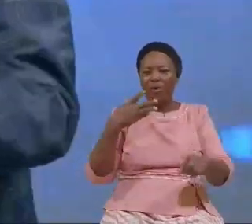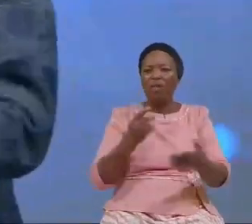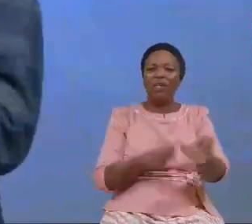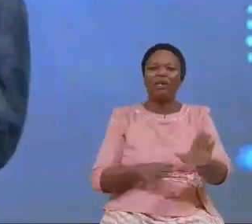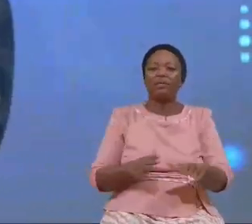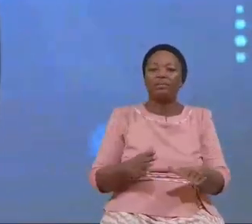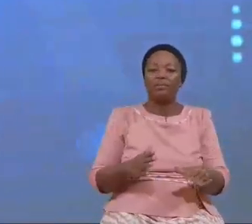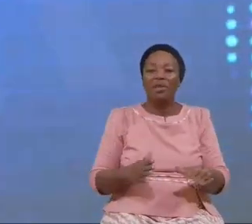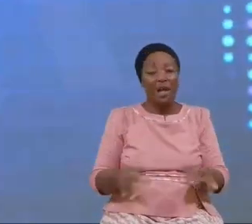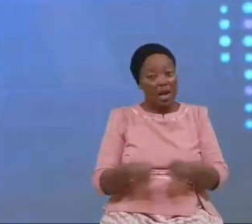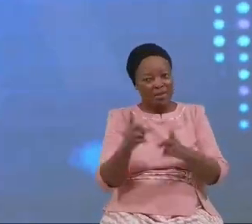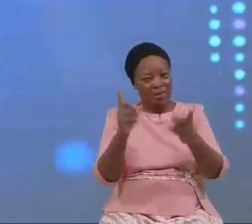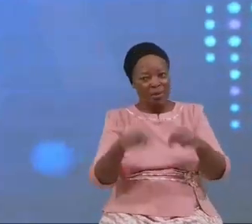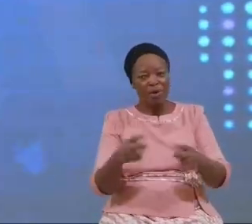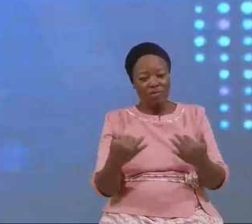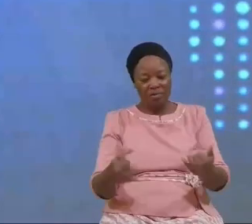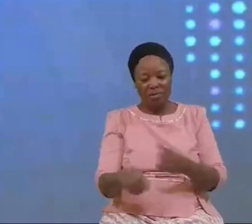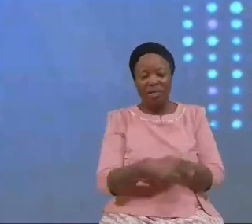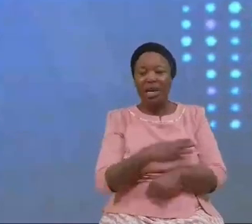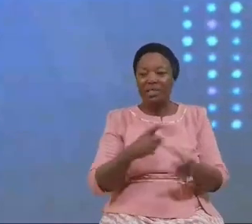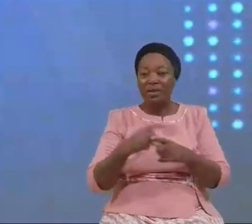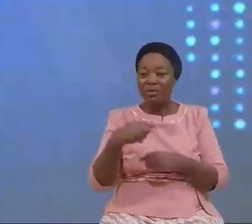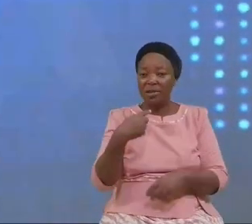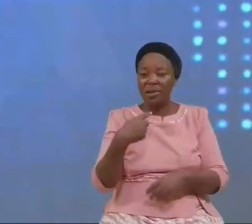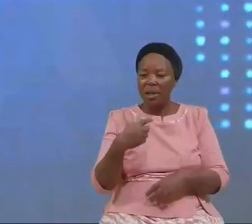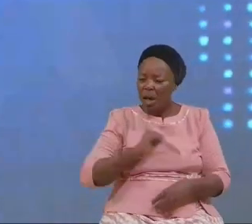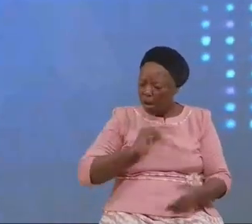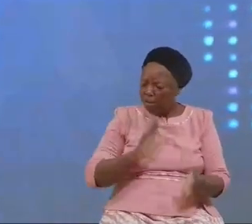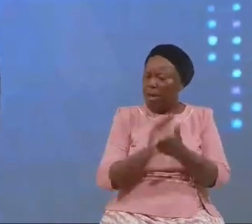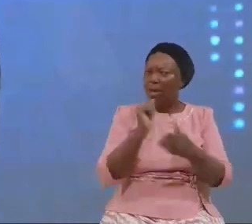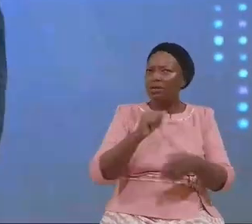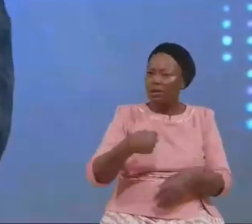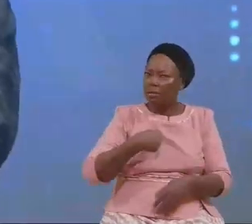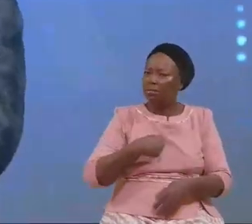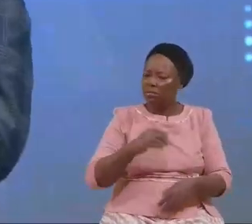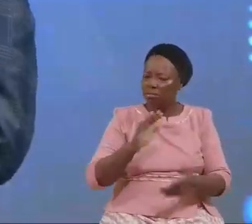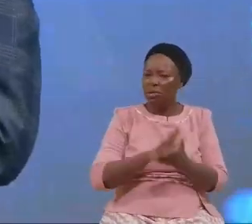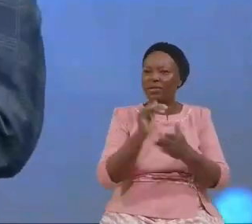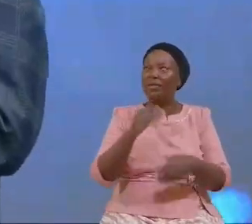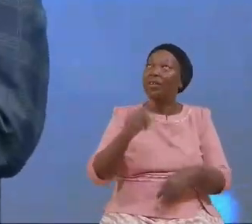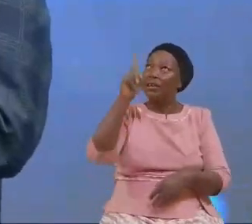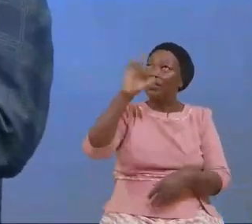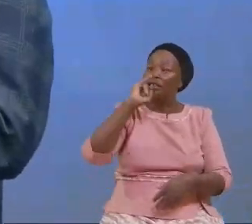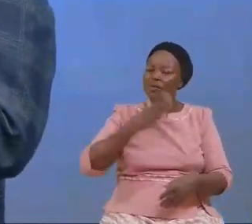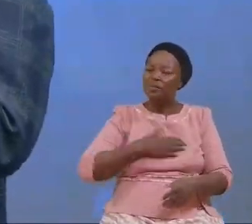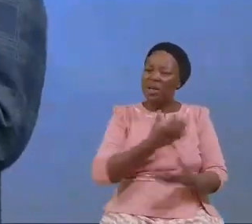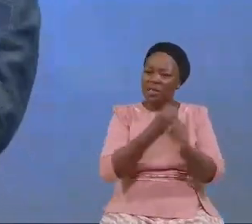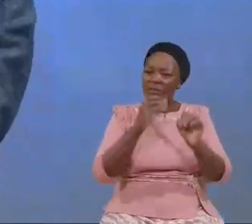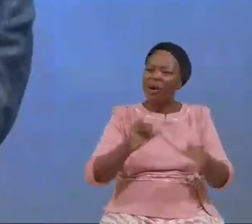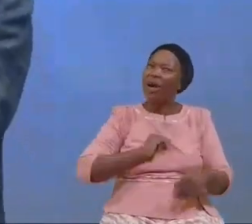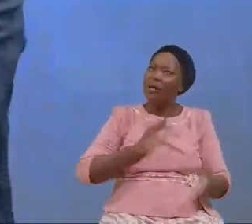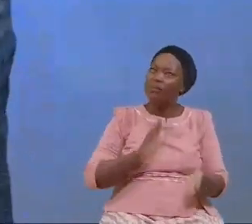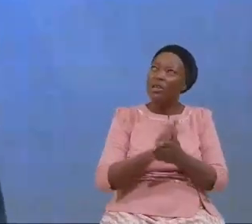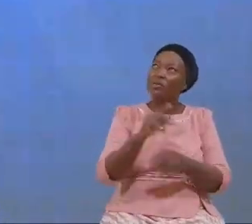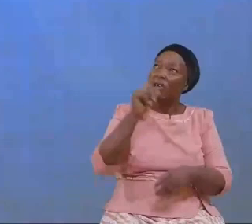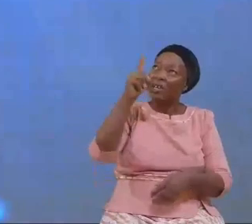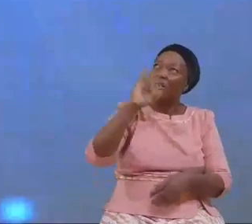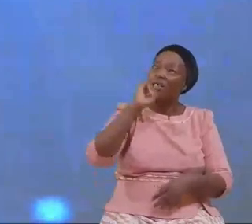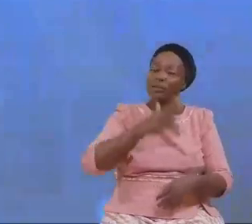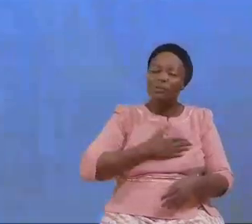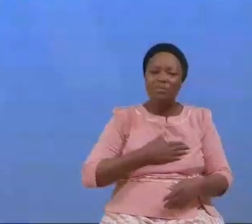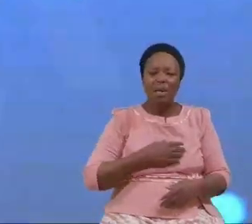quand vous venez aujourd'hui et vous dites je crois il est mon Sauveur je crois il est mon